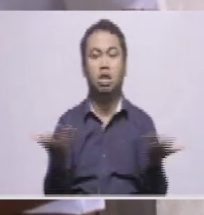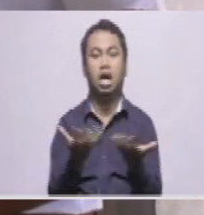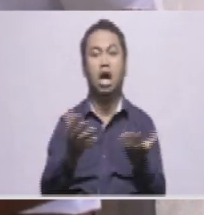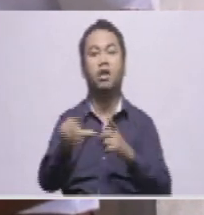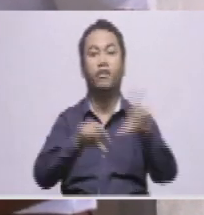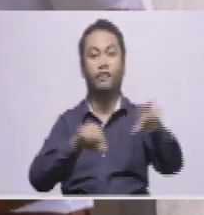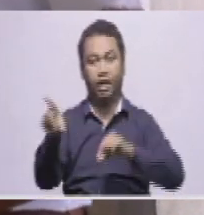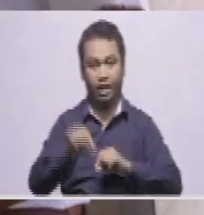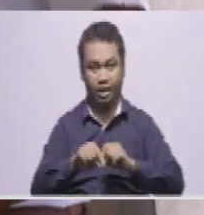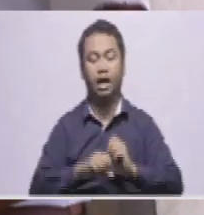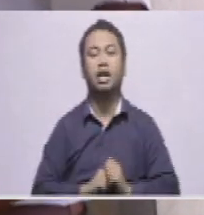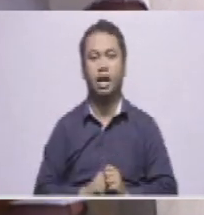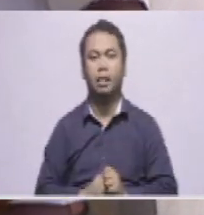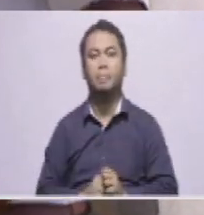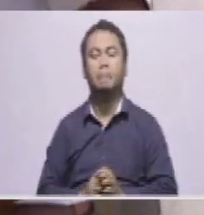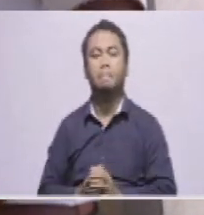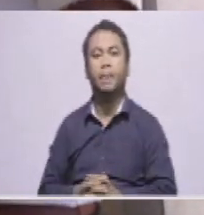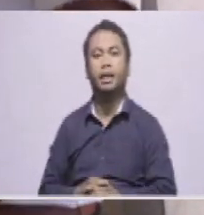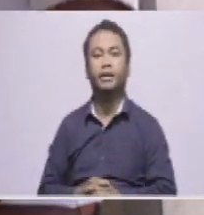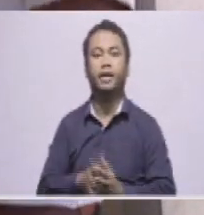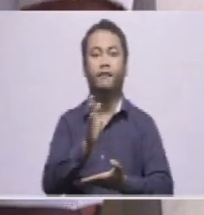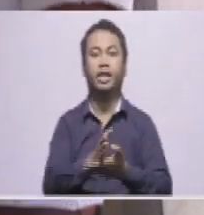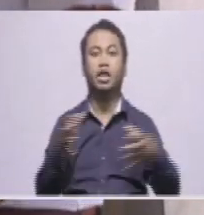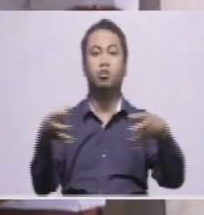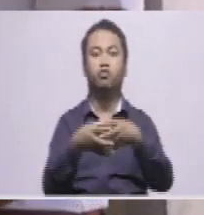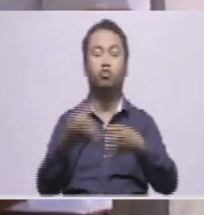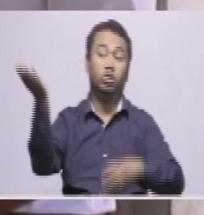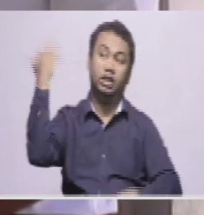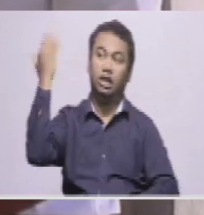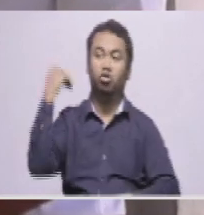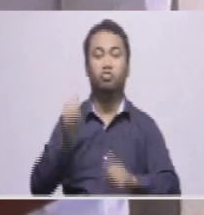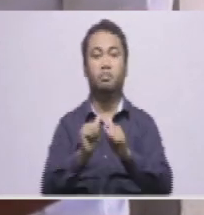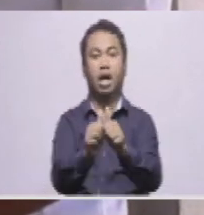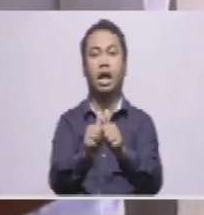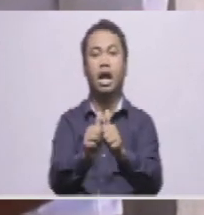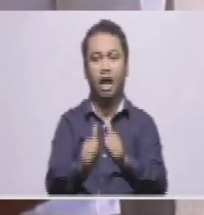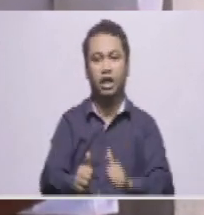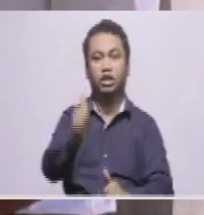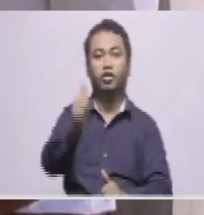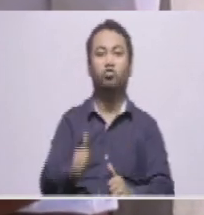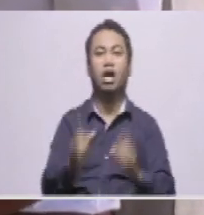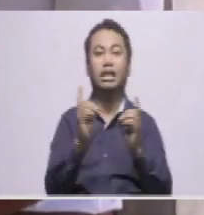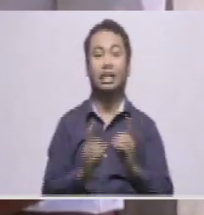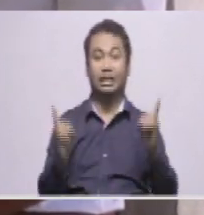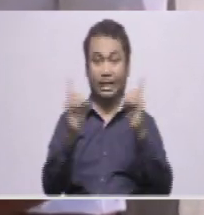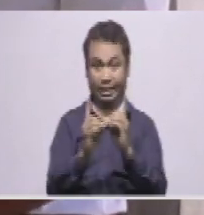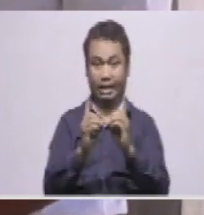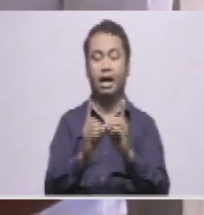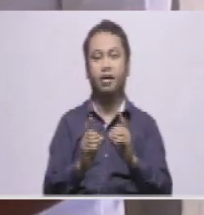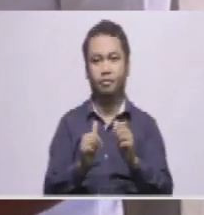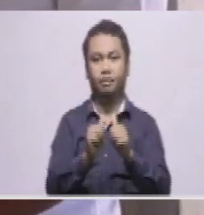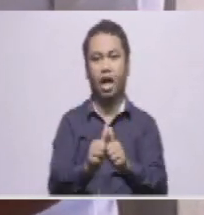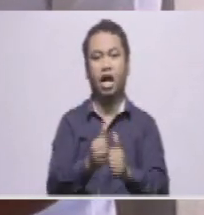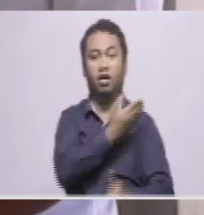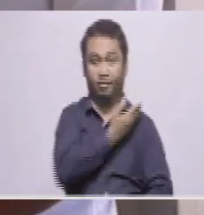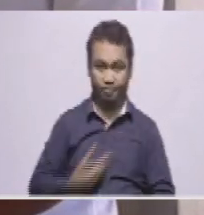efa nisy ny fivoriana zay niarahanetika mbananio amin'izay distrika nandrindra an'izay resaka hoe fandriam-pahalemana mba hizotra